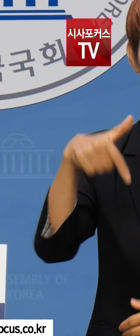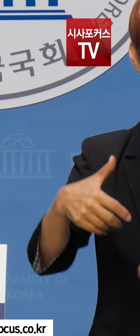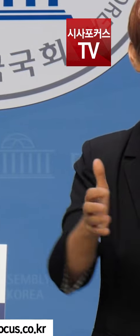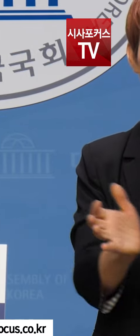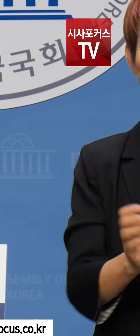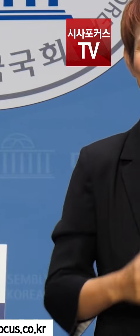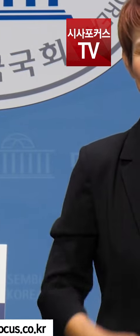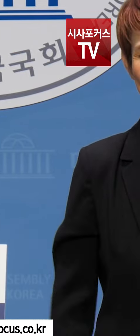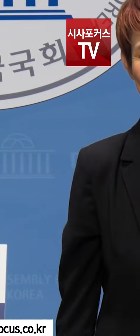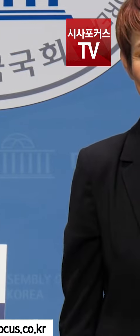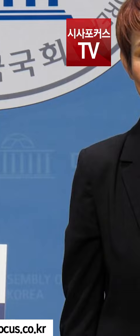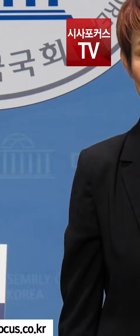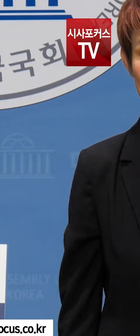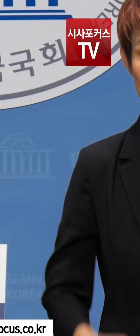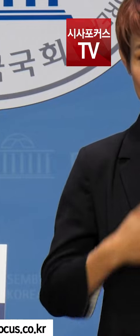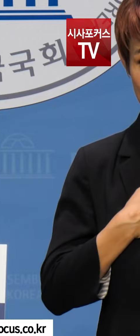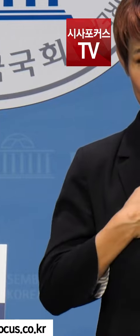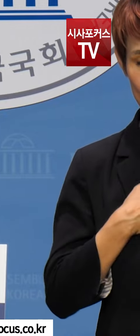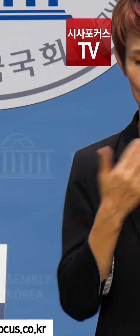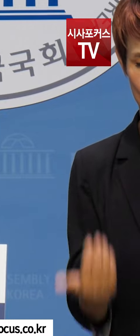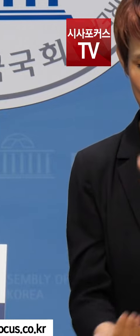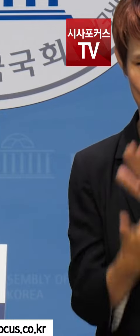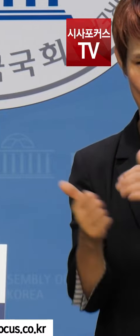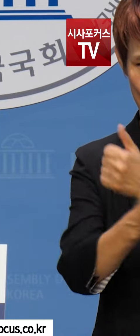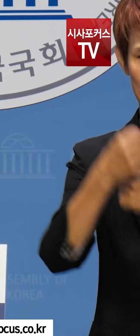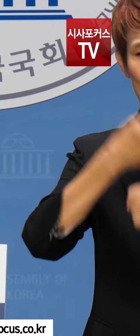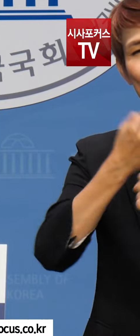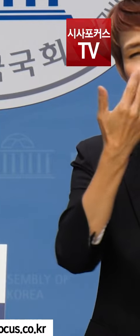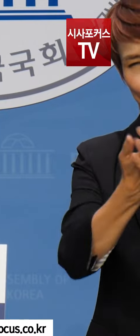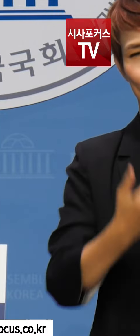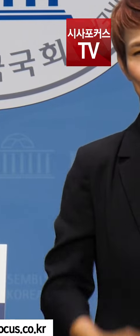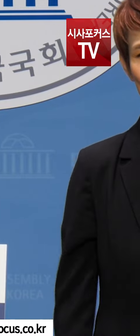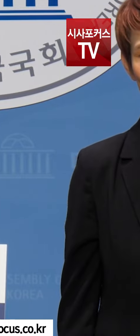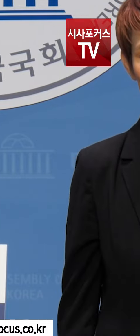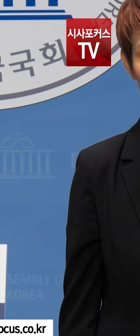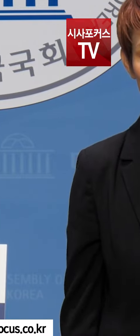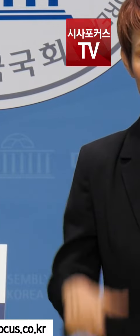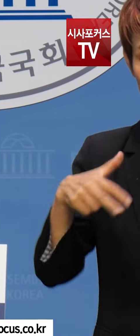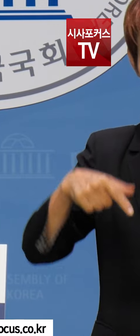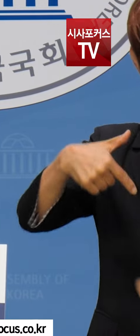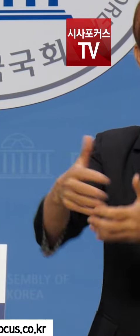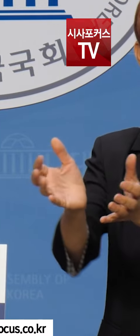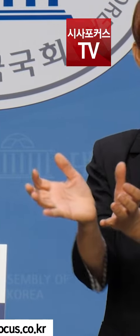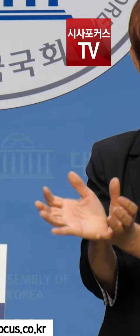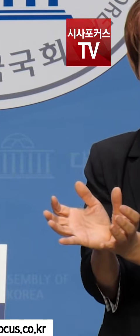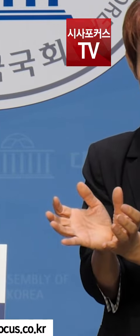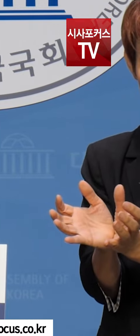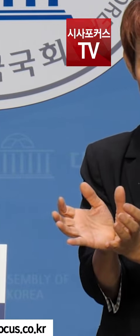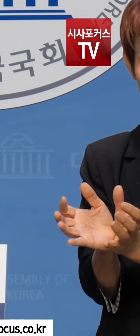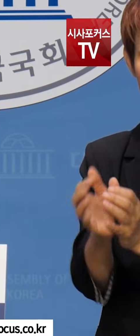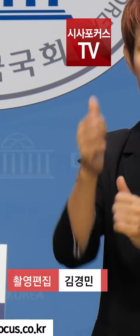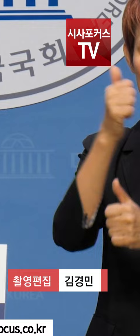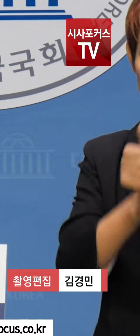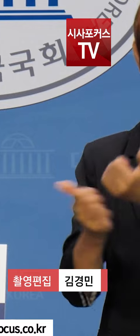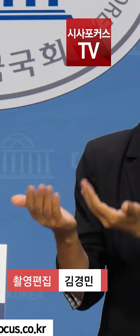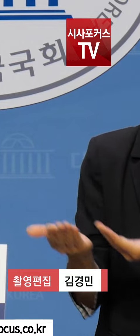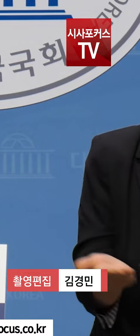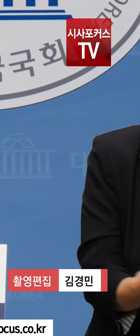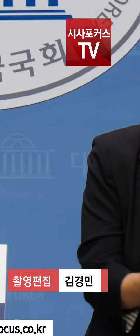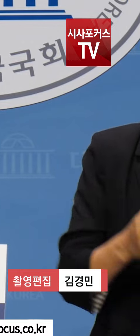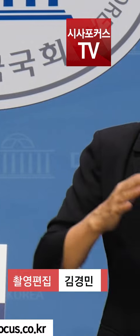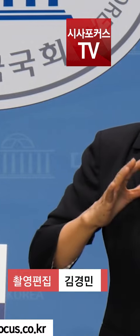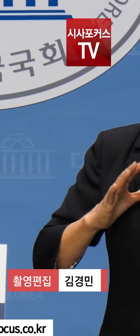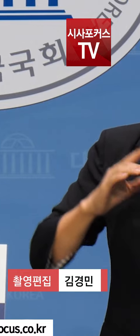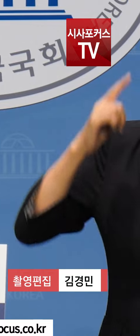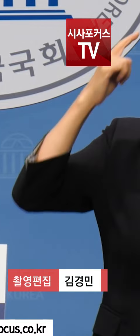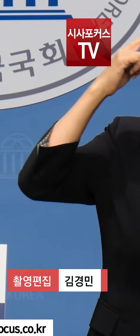조국혁신당입니다. 저를 최고위원으로 만들어주십시오. 우리 조국혁신당이 후손들이